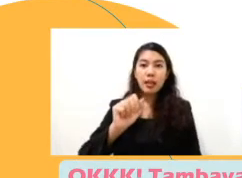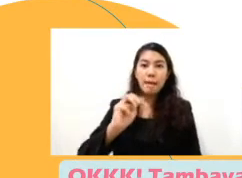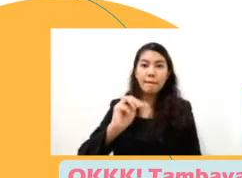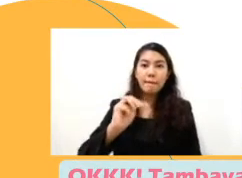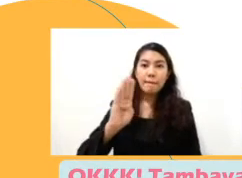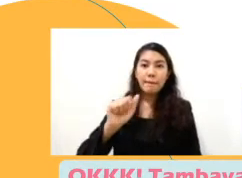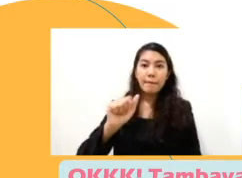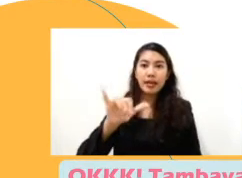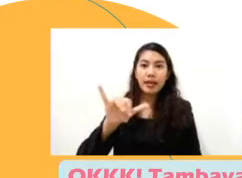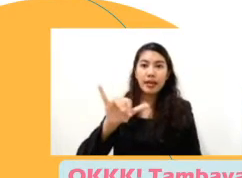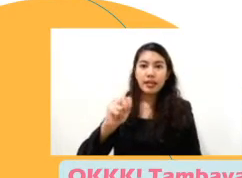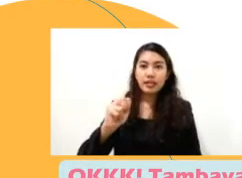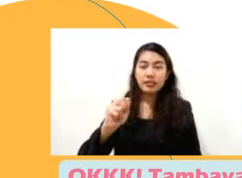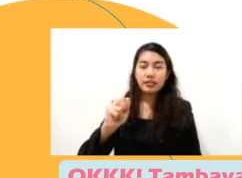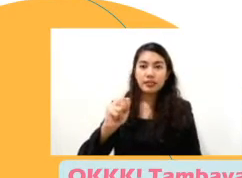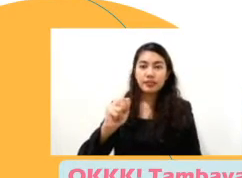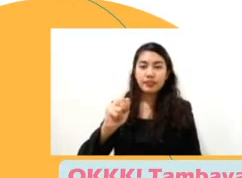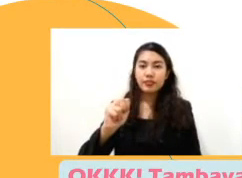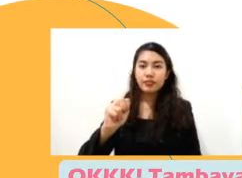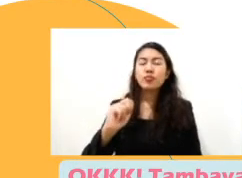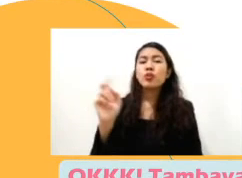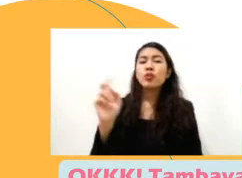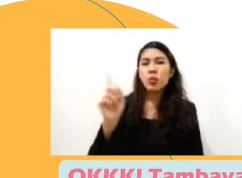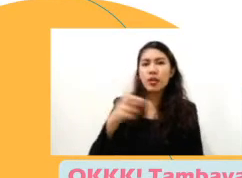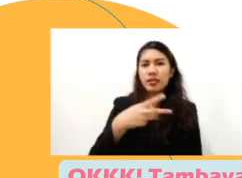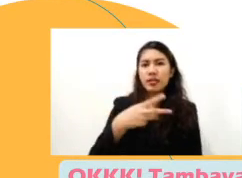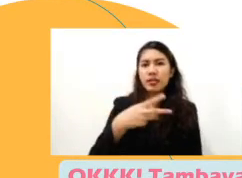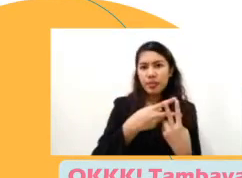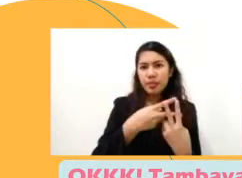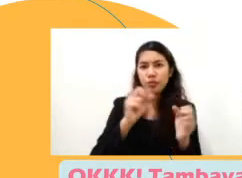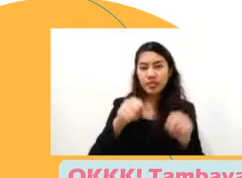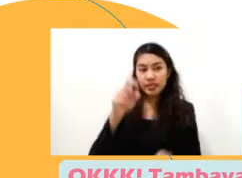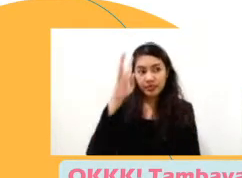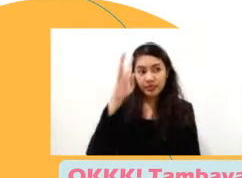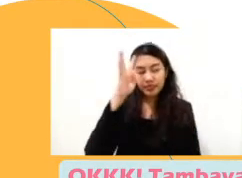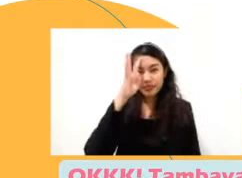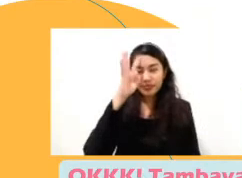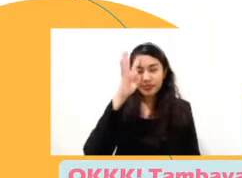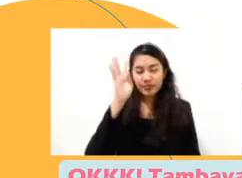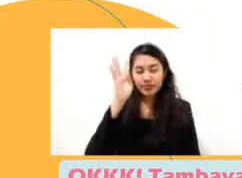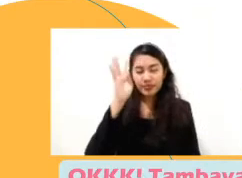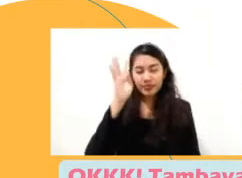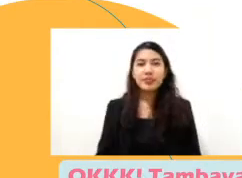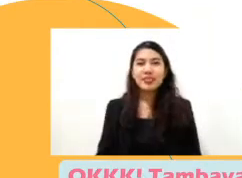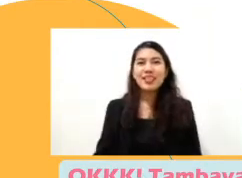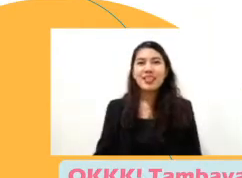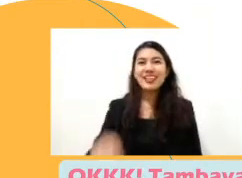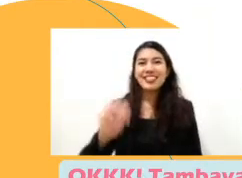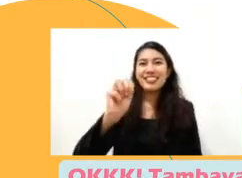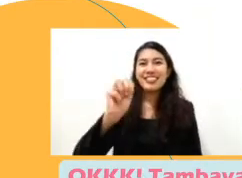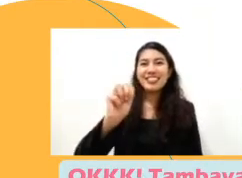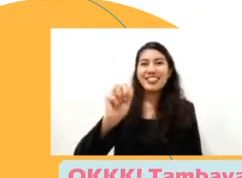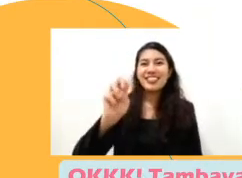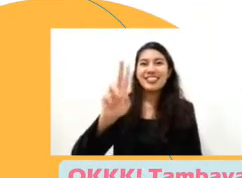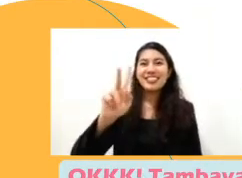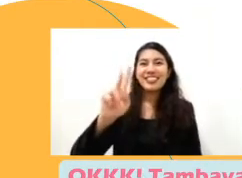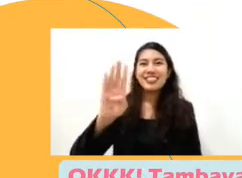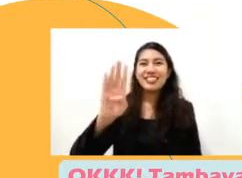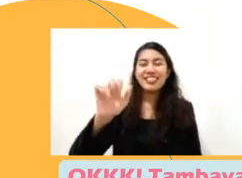this takdang aralin. Ano pong naiisip niyo? Ano bang masaya? Mukbang. Joke lang.